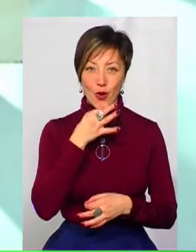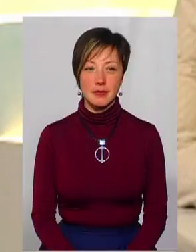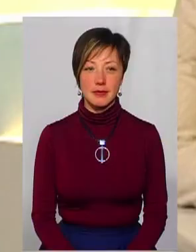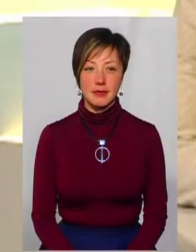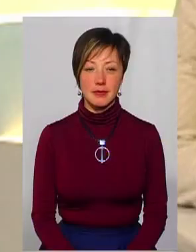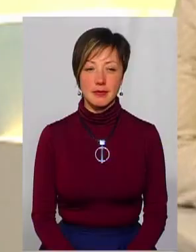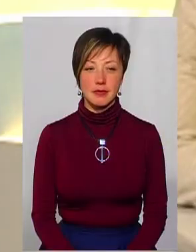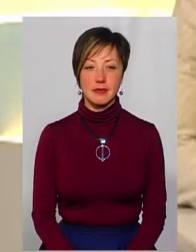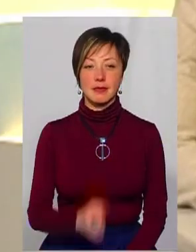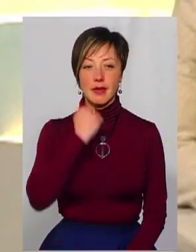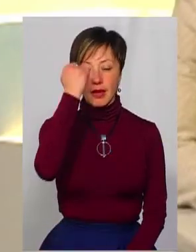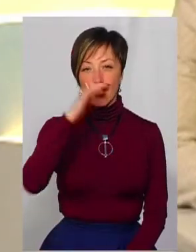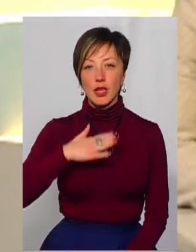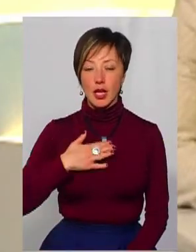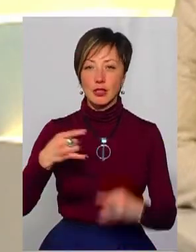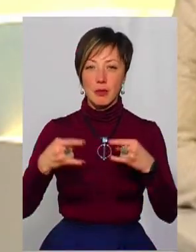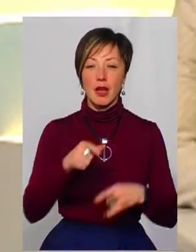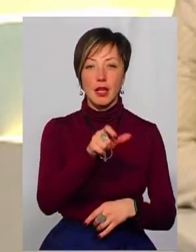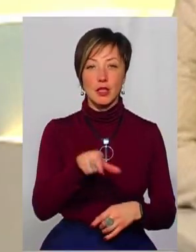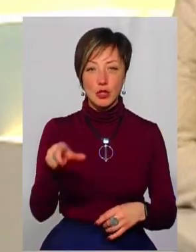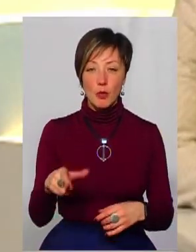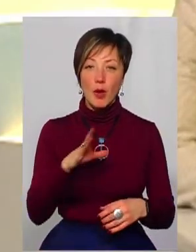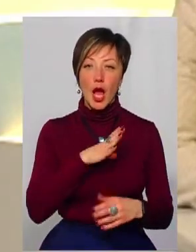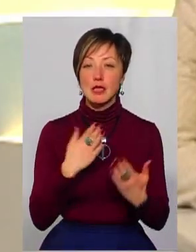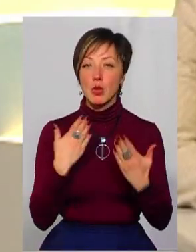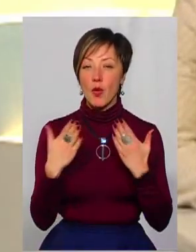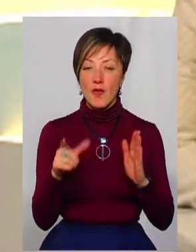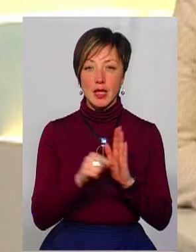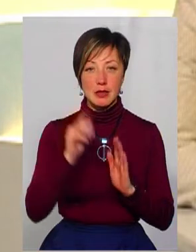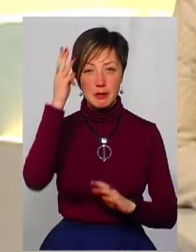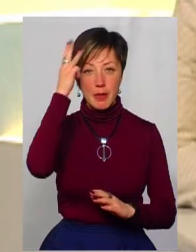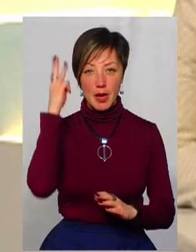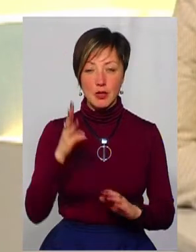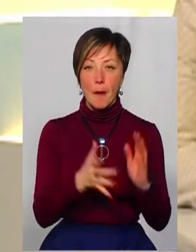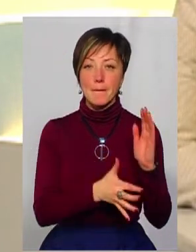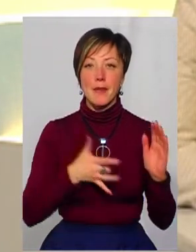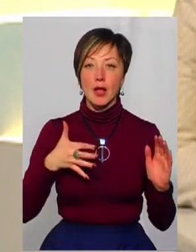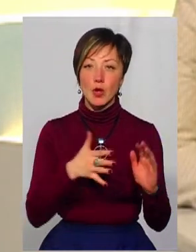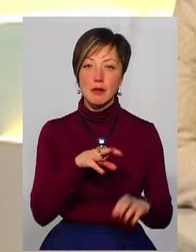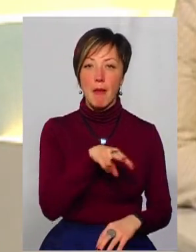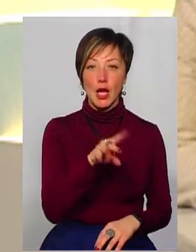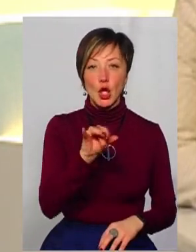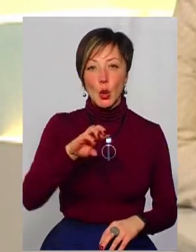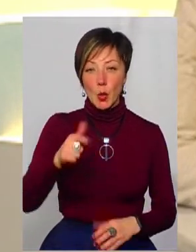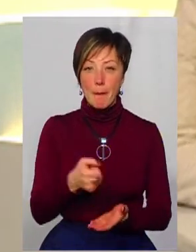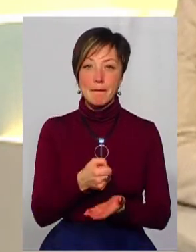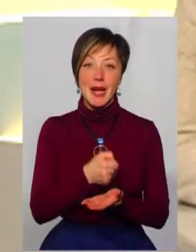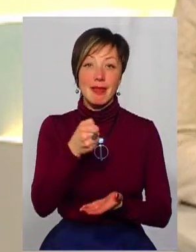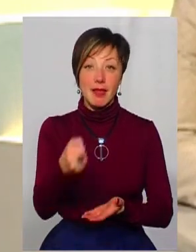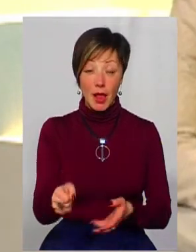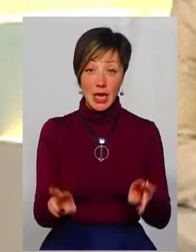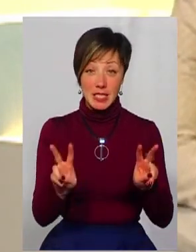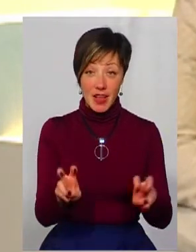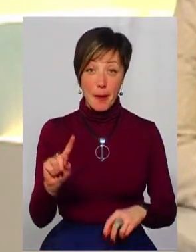Дякую вам. Дякую нашим глядачам та радіослухачам. Сьогодні ми спілкувалися з хмельницькою бандуристкою Мариною Круть, претенденткою на